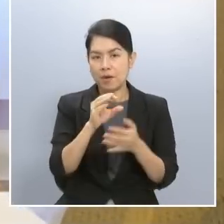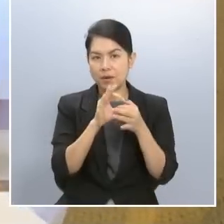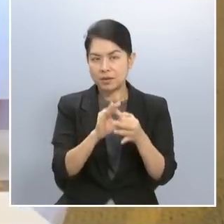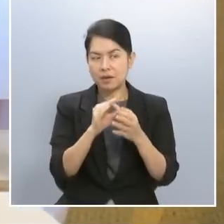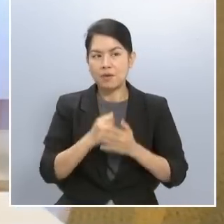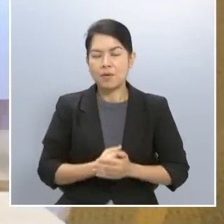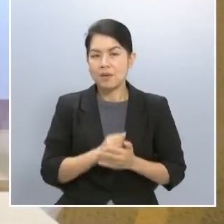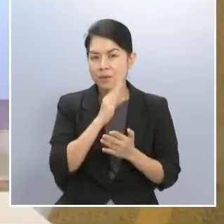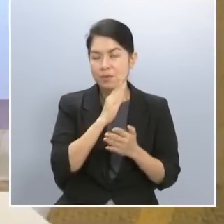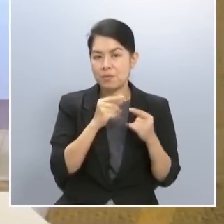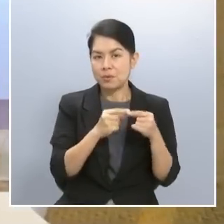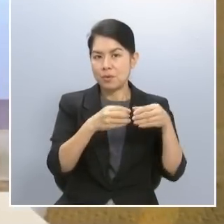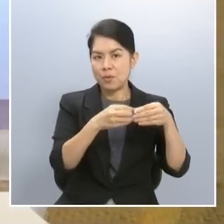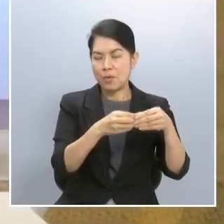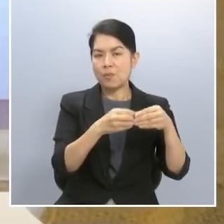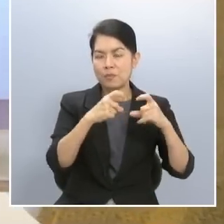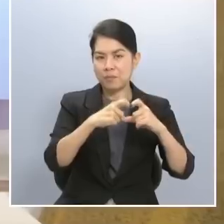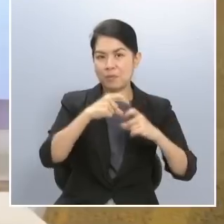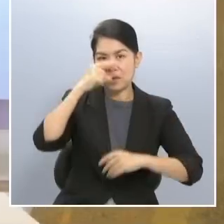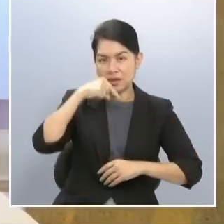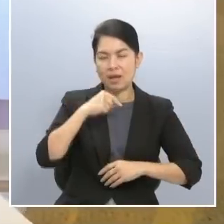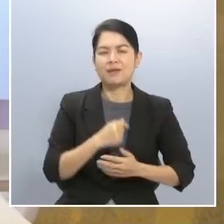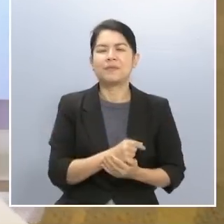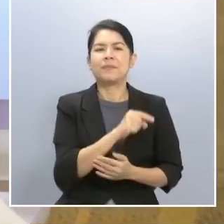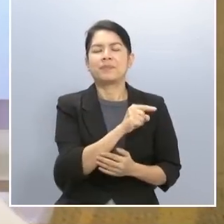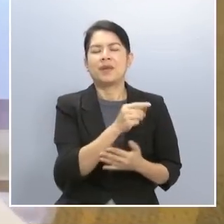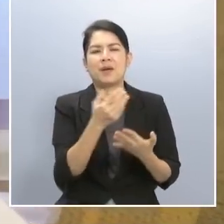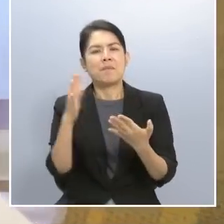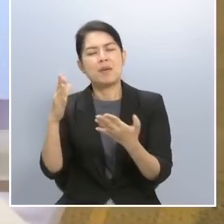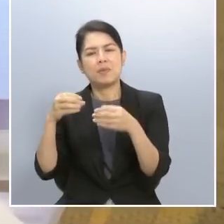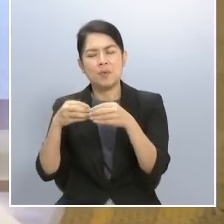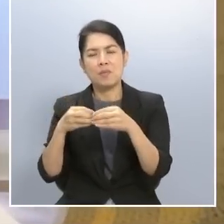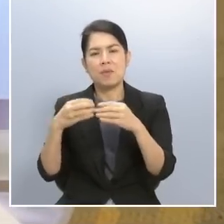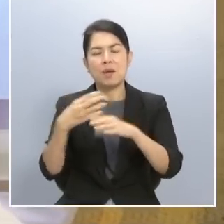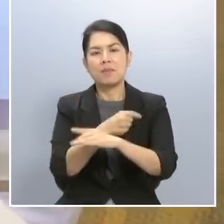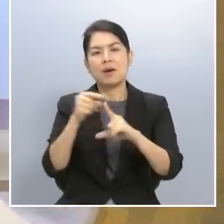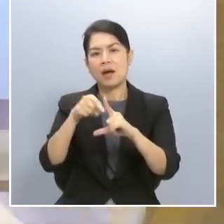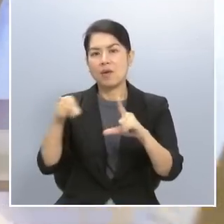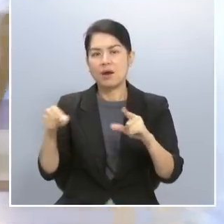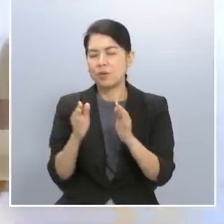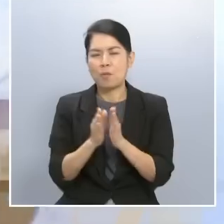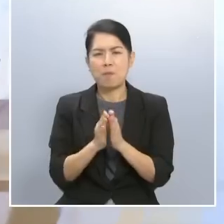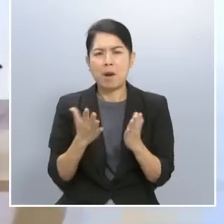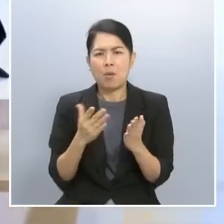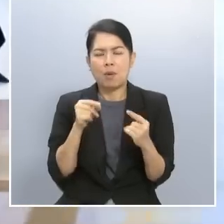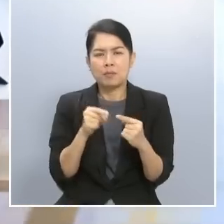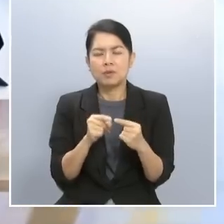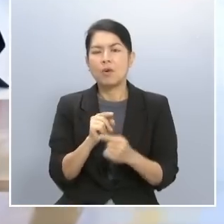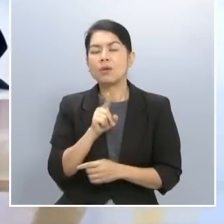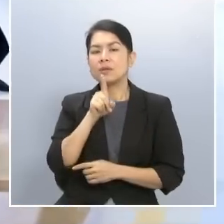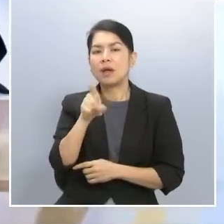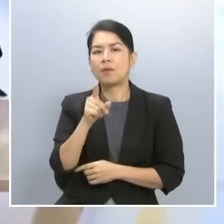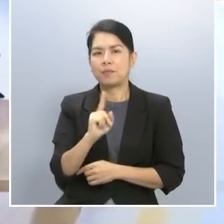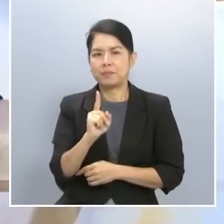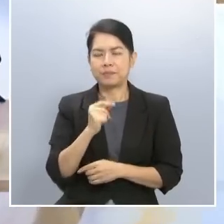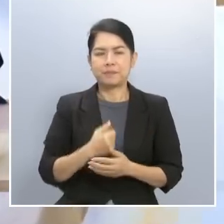ภูมิใจไทยไม่มีก้าวไกลอันนี้ท่านบอกว่ายังไงท่านบอกนะครับเดี๋ยวผมต้องขออ่านสัก